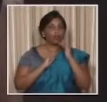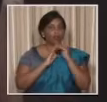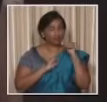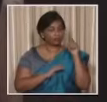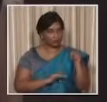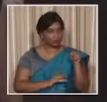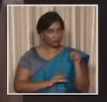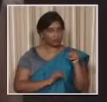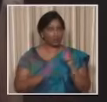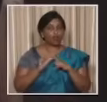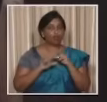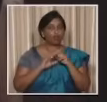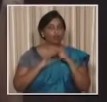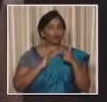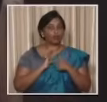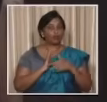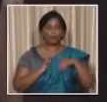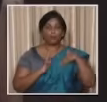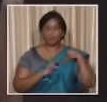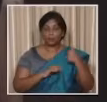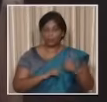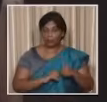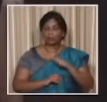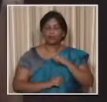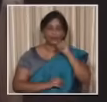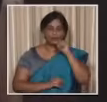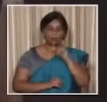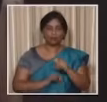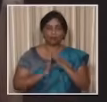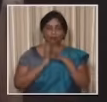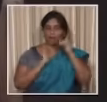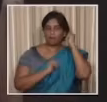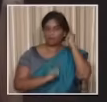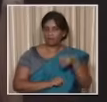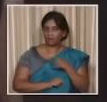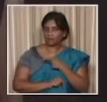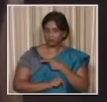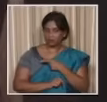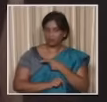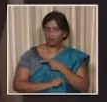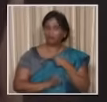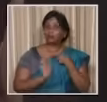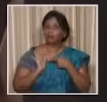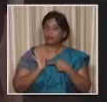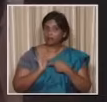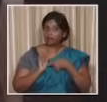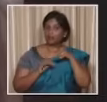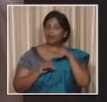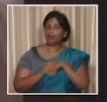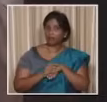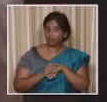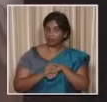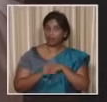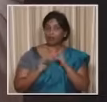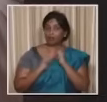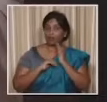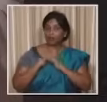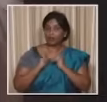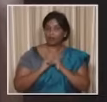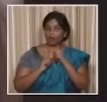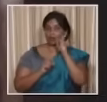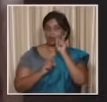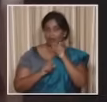කාර්යාලයත් විගණකාධිපතිතුමාටත් ඇත්ත වශයෙන්ම ලොකු අපහාසයක් වුණා මේ අභ්‍යන්තර වැඩ